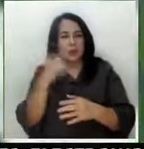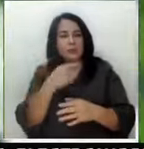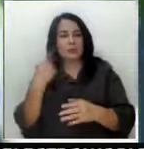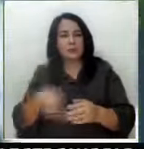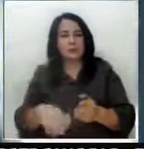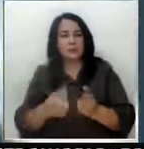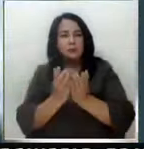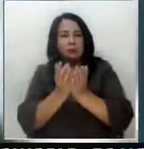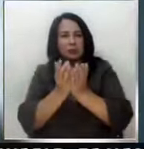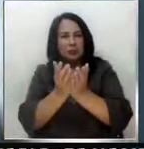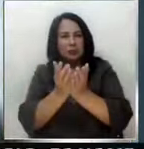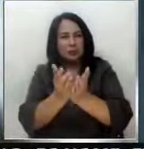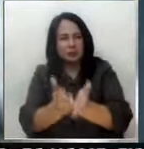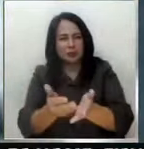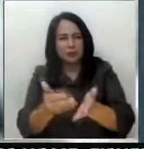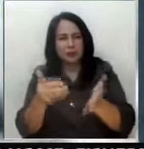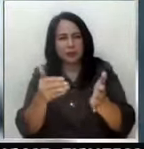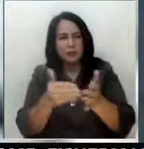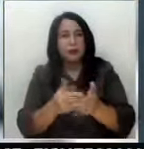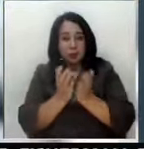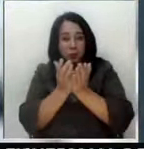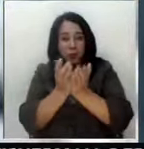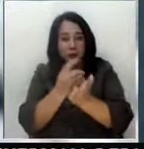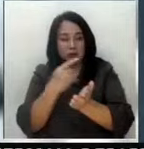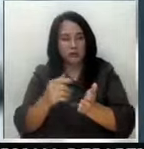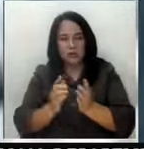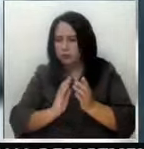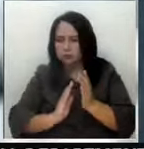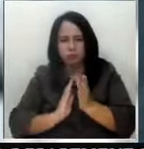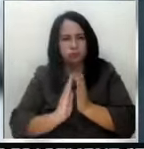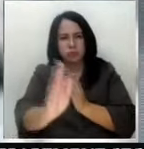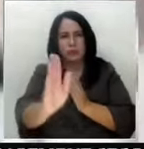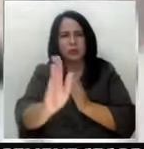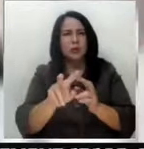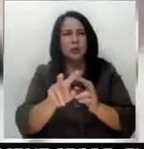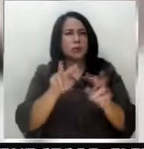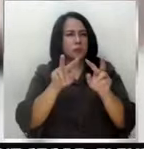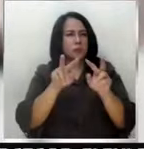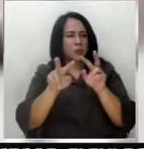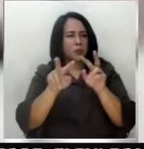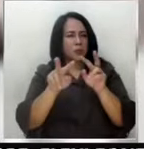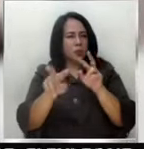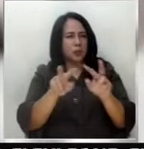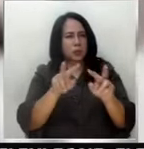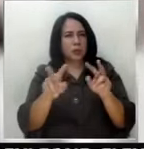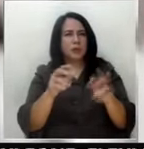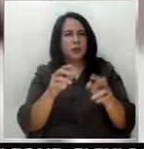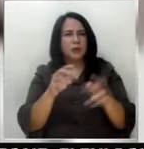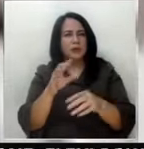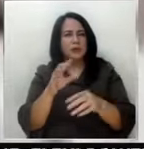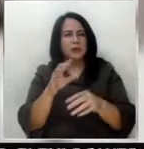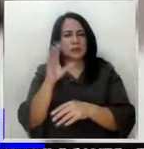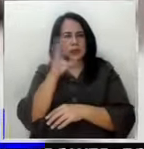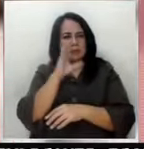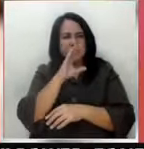carrier. Hindi huminto ang barko ng China na na-monitor kinalaunan sa Cebu Strait sa Tawi-Tawi.